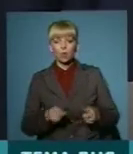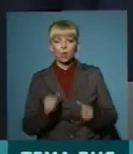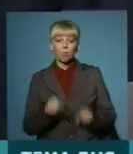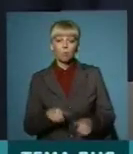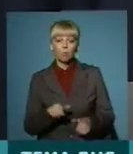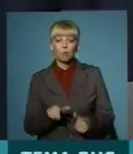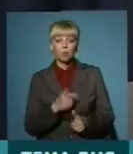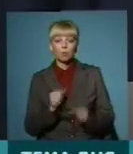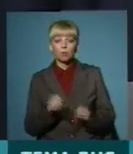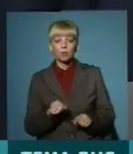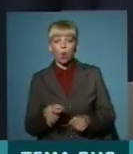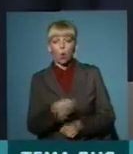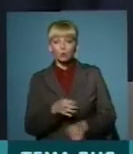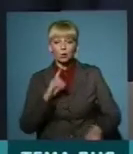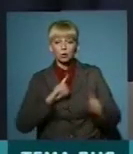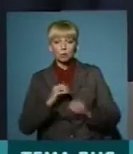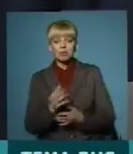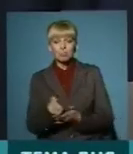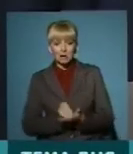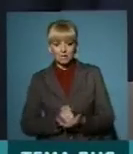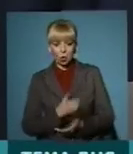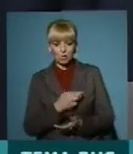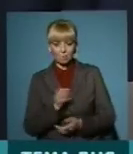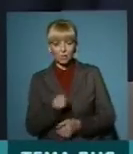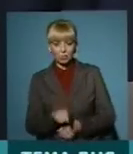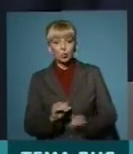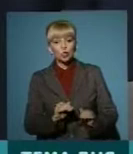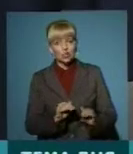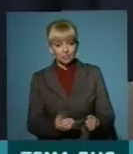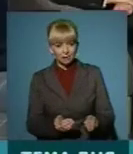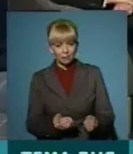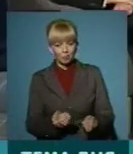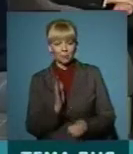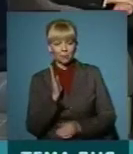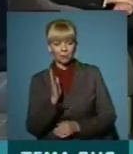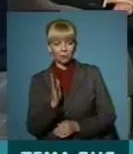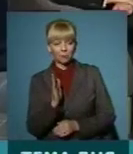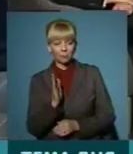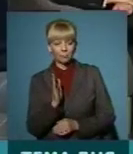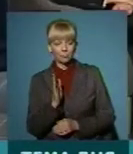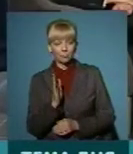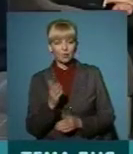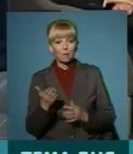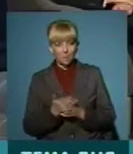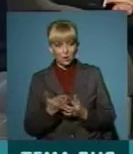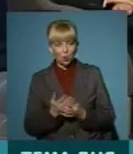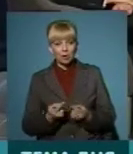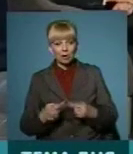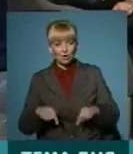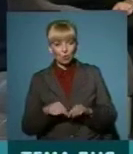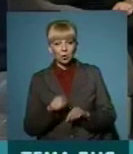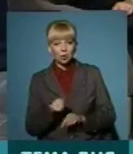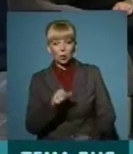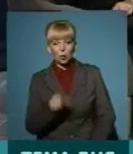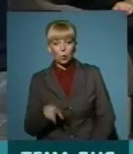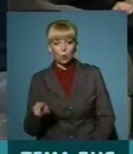можливо, до обласної ради для того, щоб зберегти хоча б оцю частину в пільговій категорії тим